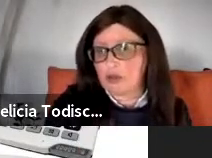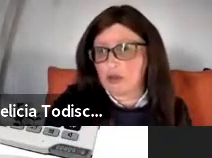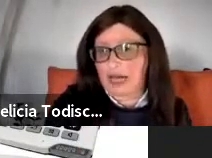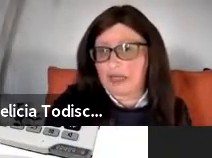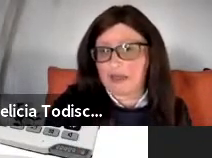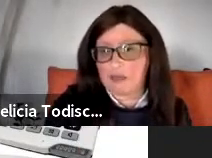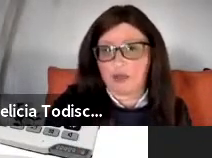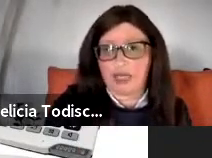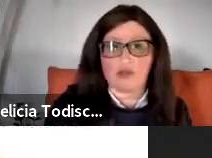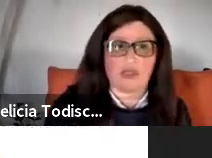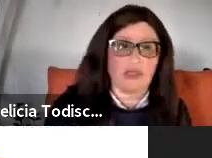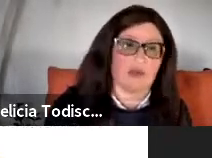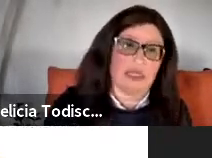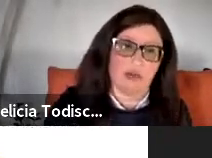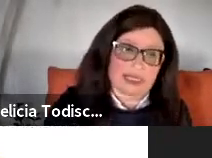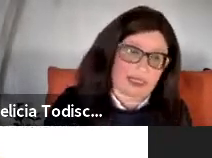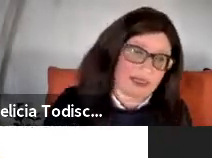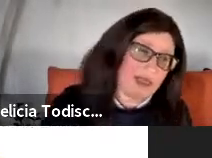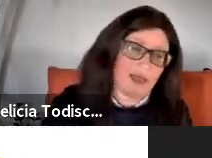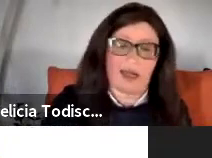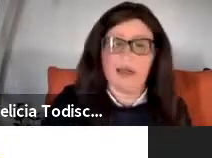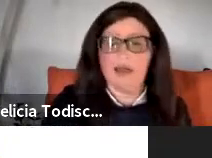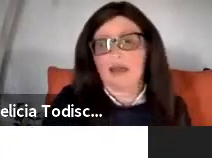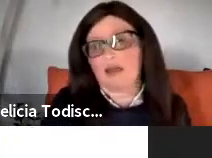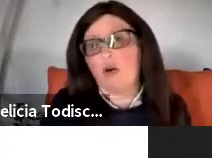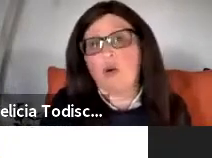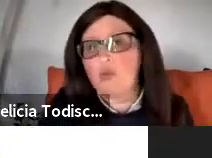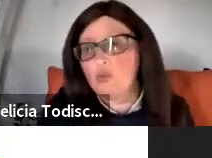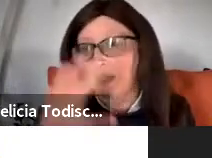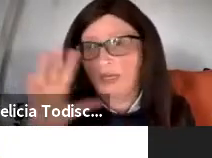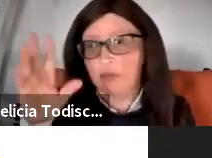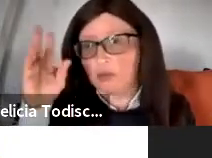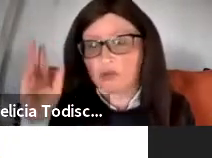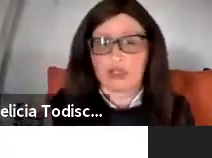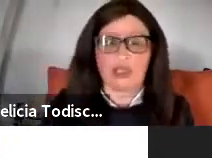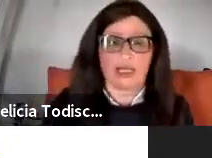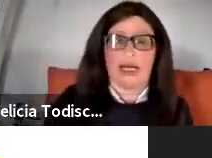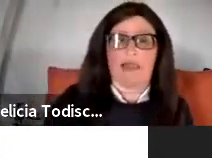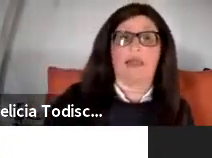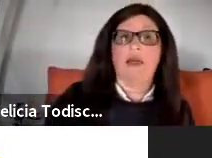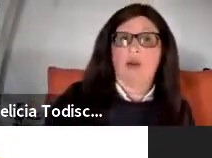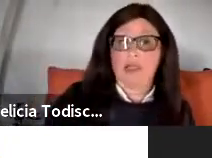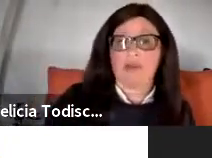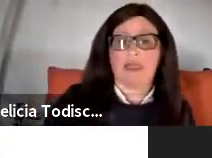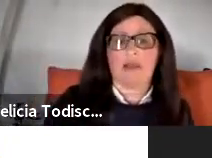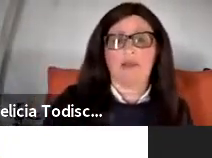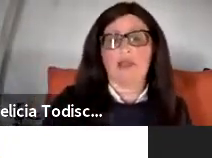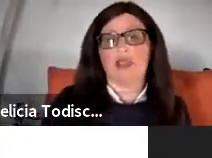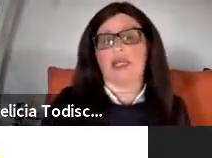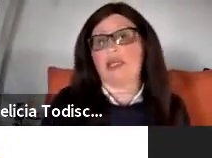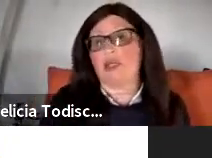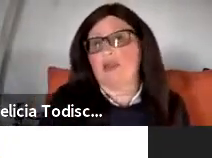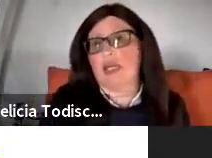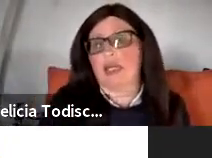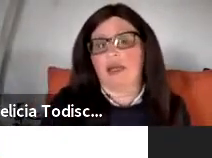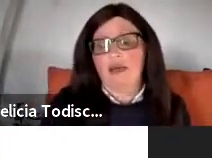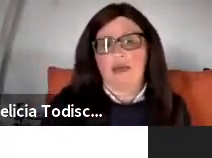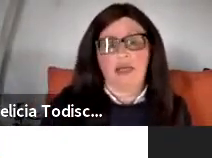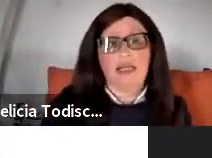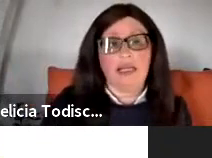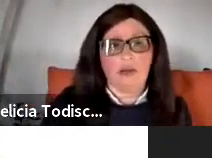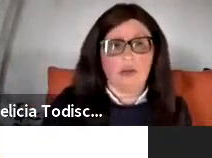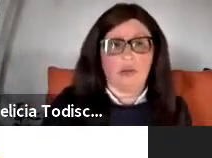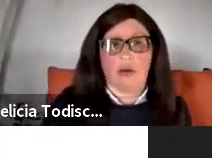già sottotitolate, a meno che non siano in lingua straniera o comunque molto ricercate. Questa è una tecnologia che ci